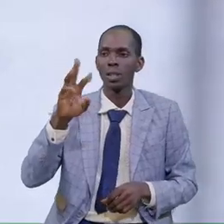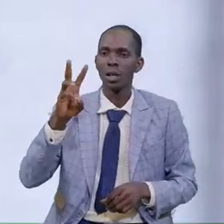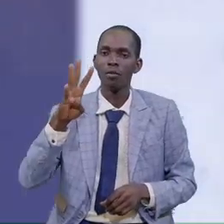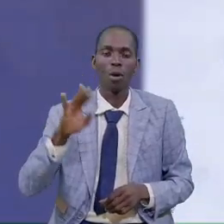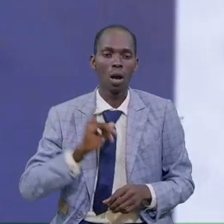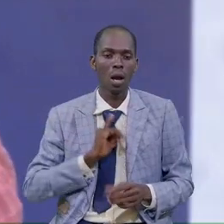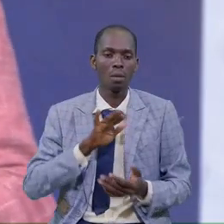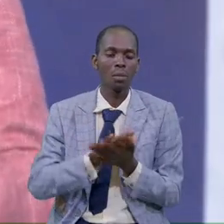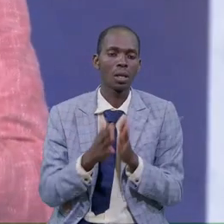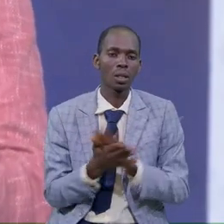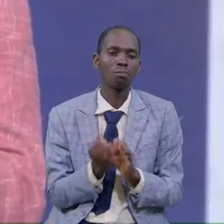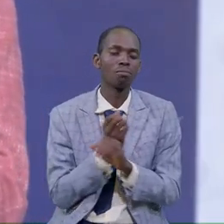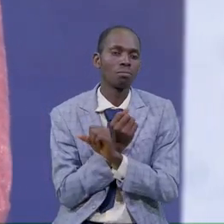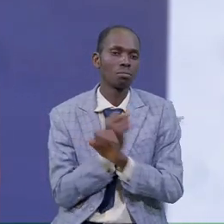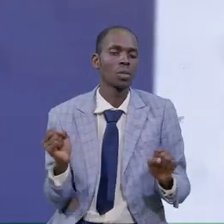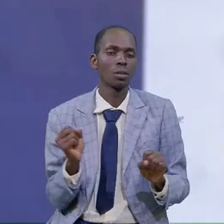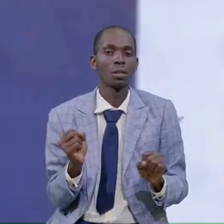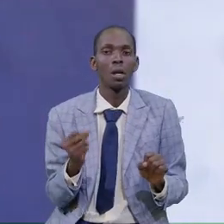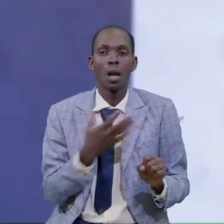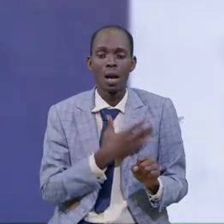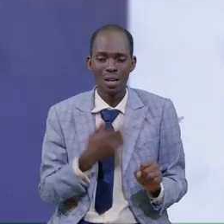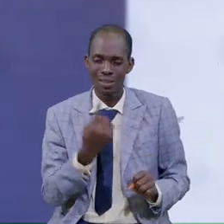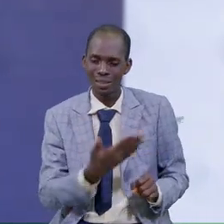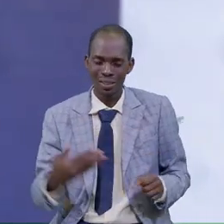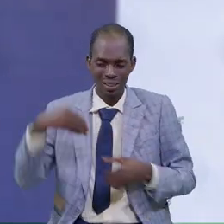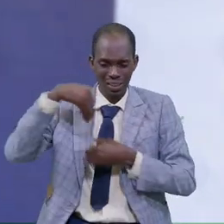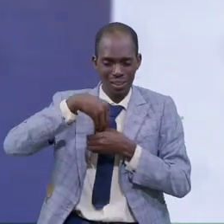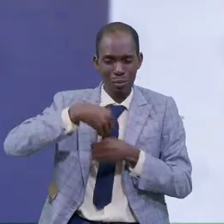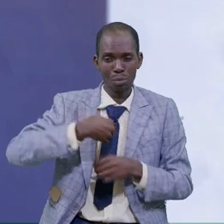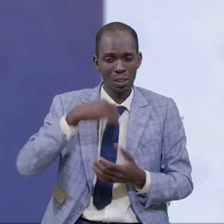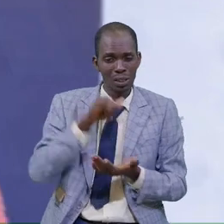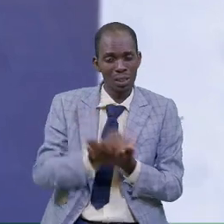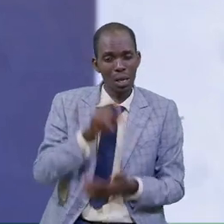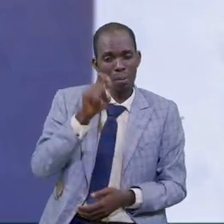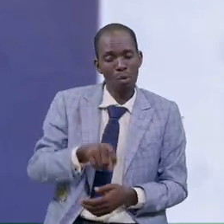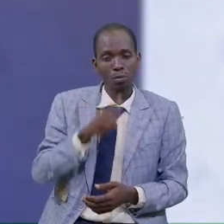maintenant. Et les choses en moi qui avaient besoin de changement ont changé.